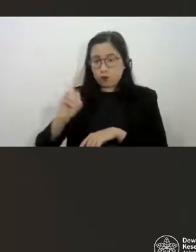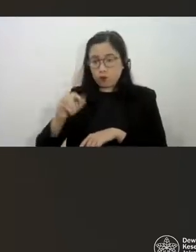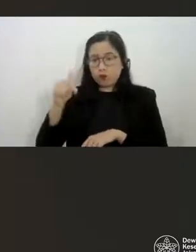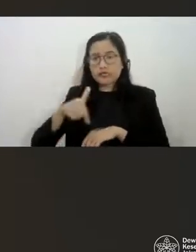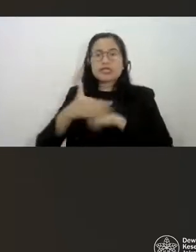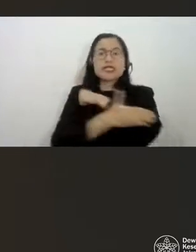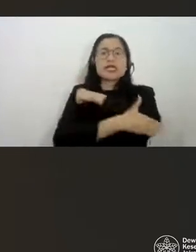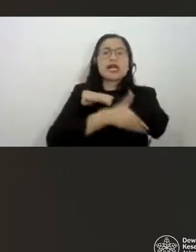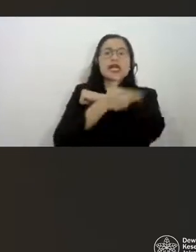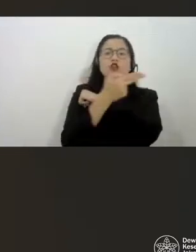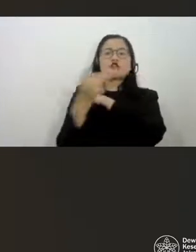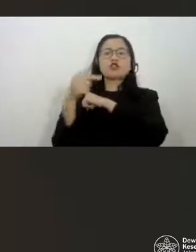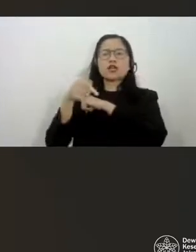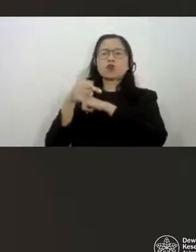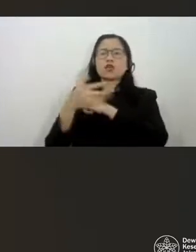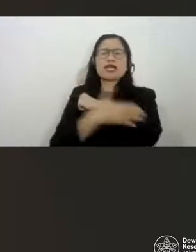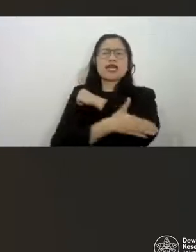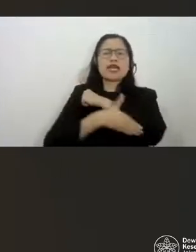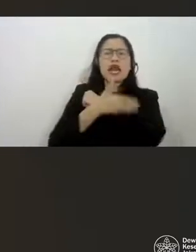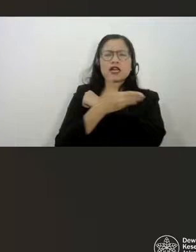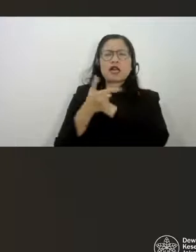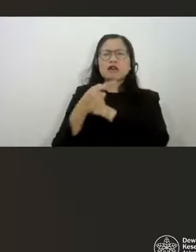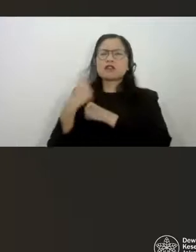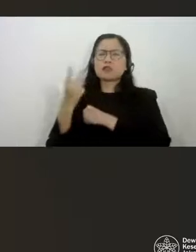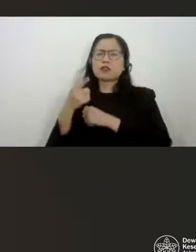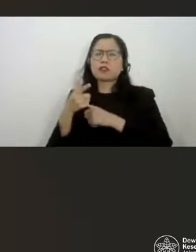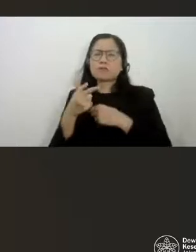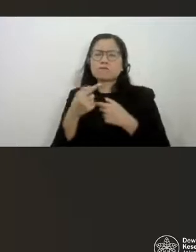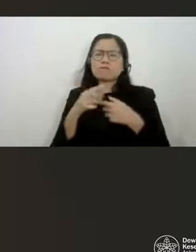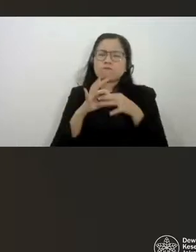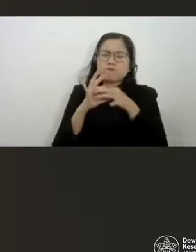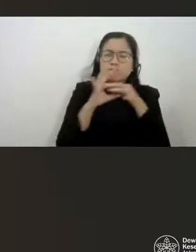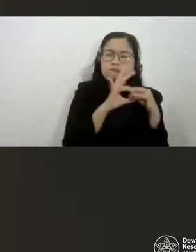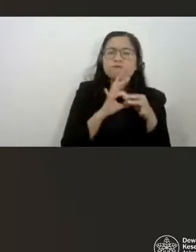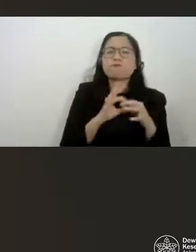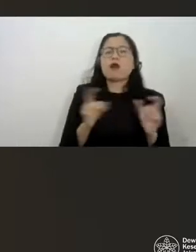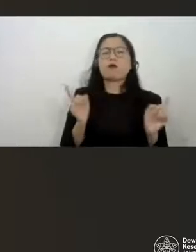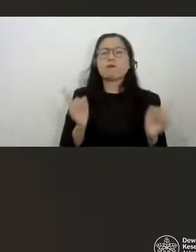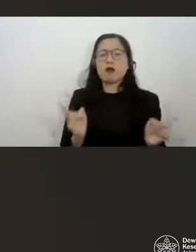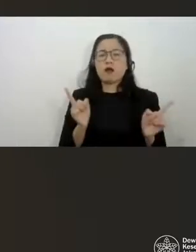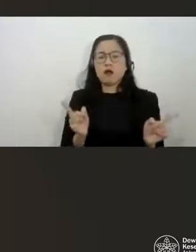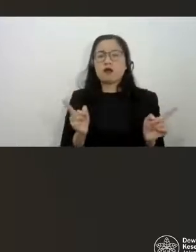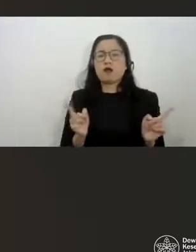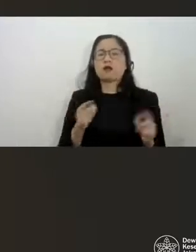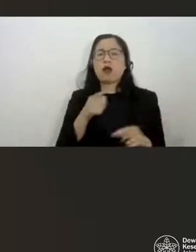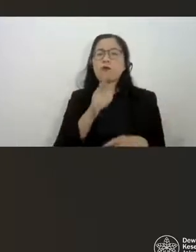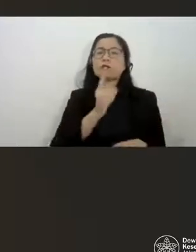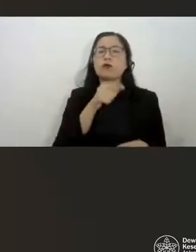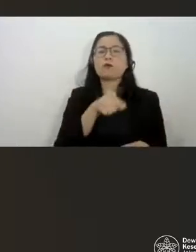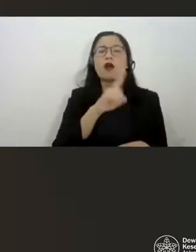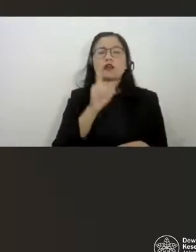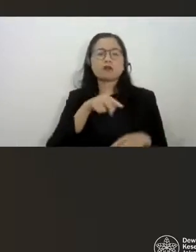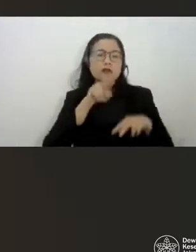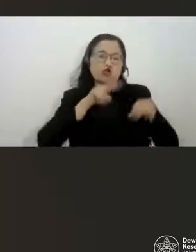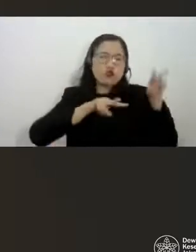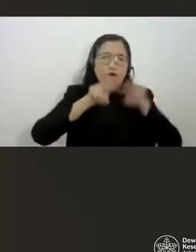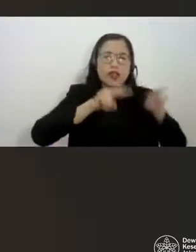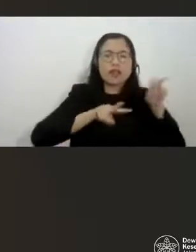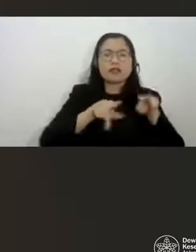negara religius. Mengapa? Karena mayoritas penduduknya dalam survei tersebut itu menjawab agama itu sangatlah